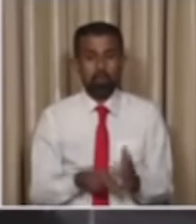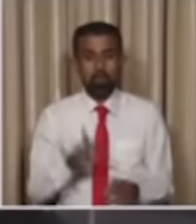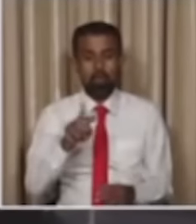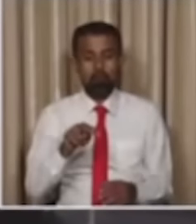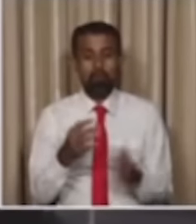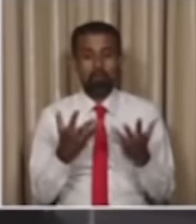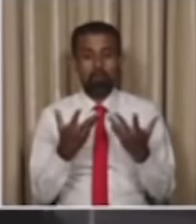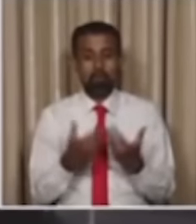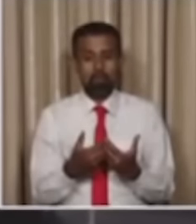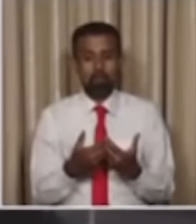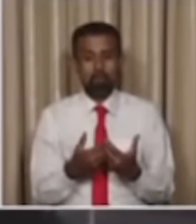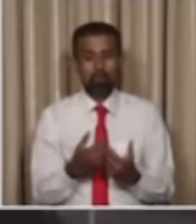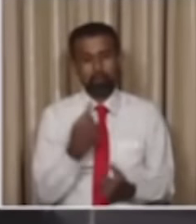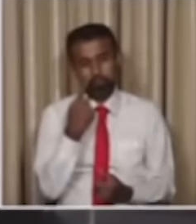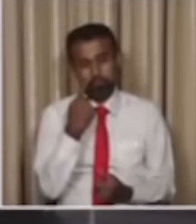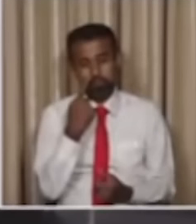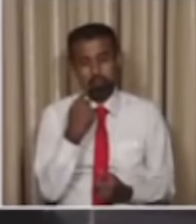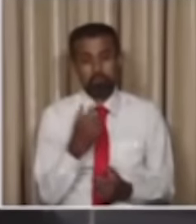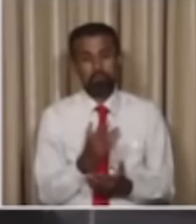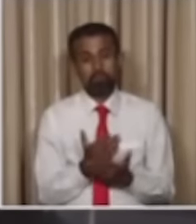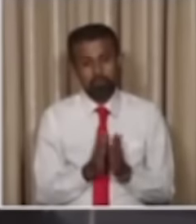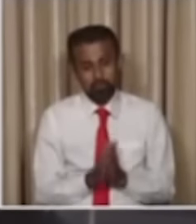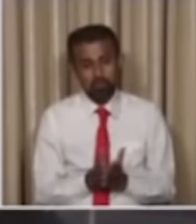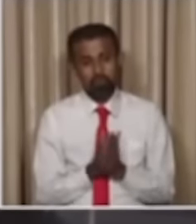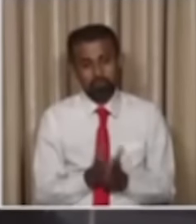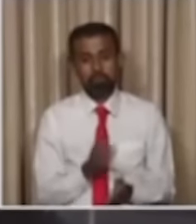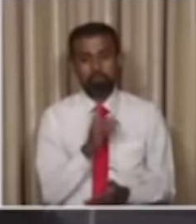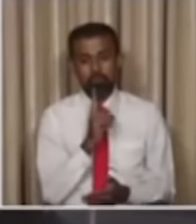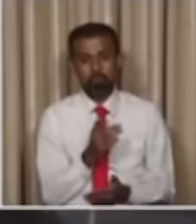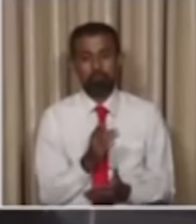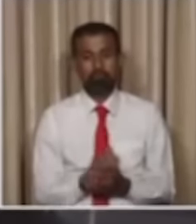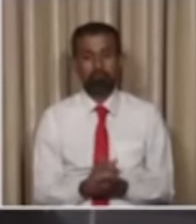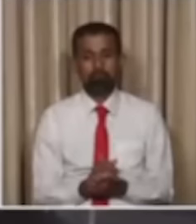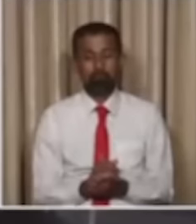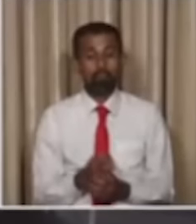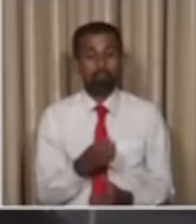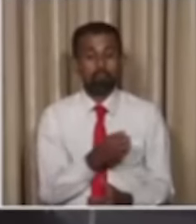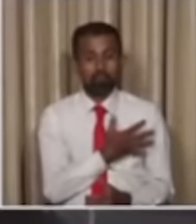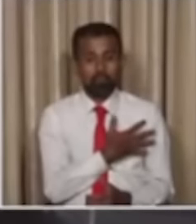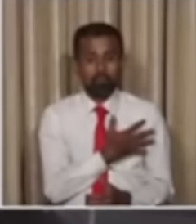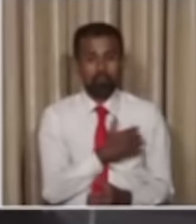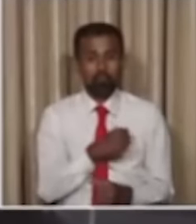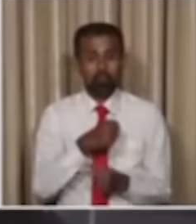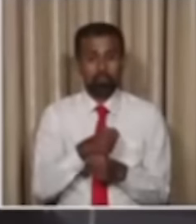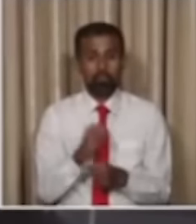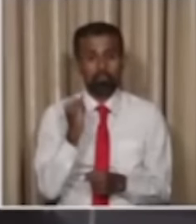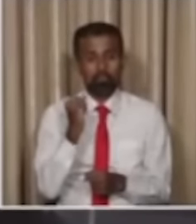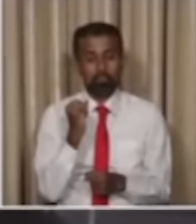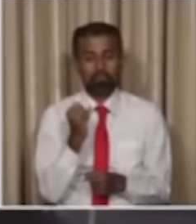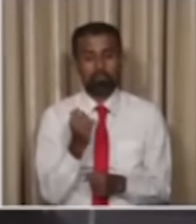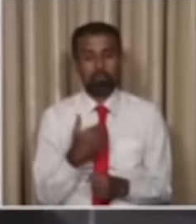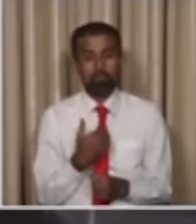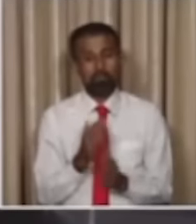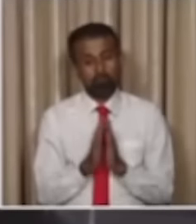වැඩි ප්‍රමාණයක් අඬලා, දන ගහලා, වැඳලා ඔබගේ ගෝඨාභය රාජපක්ෂේ රජයේ නිලධාරීන් ළඟින්